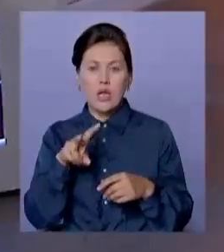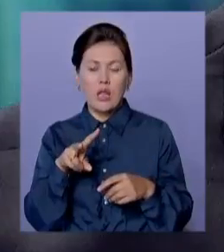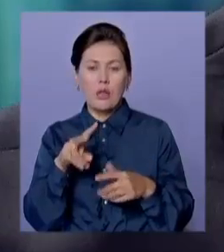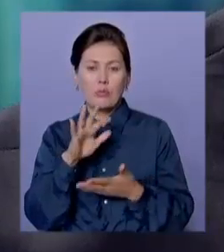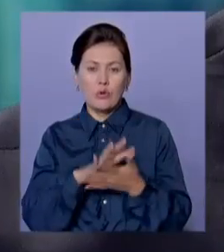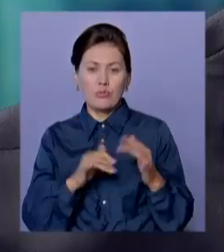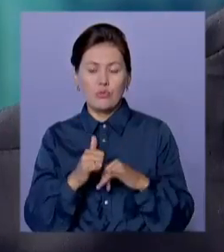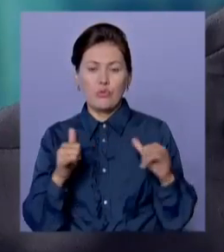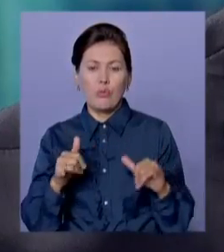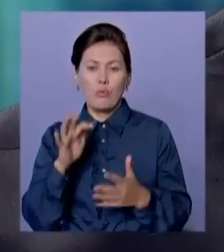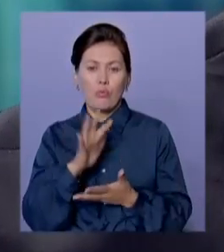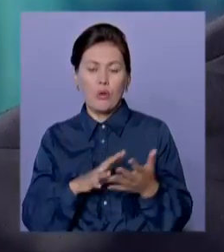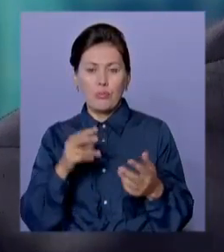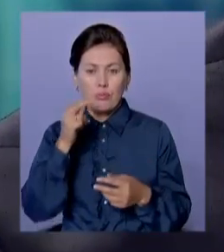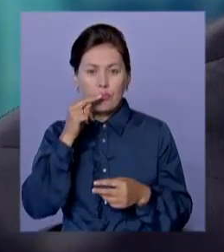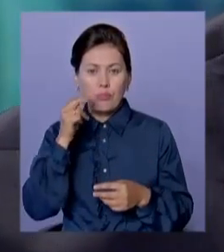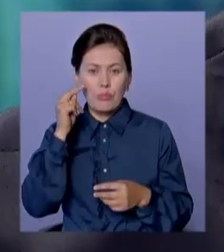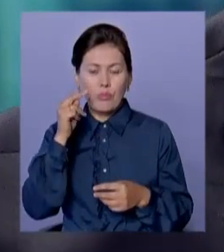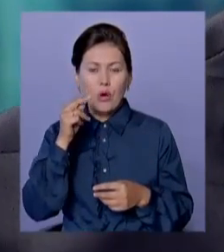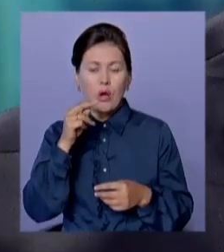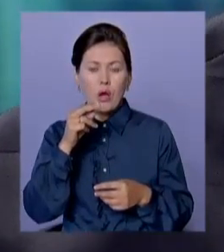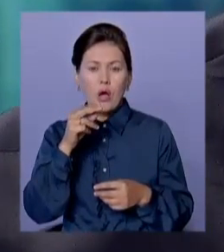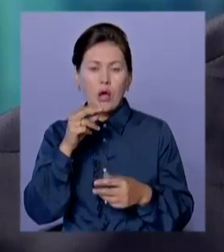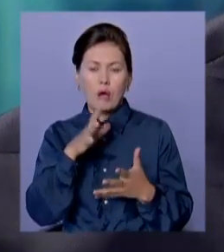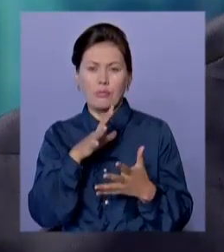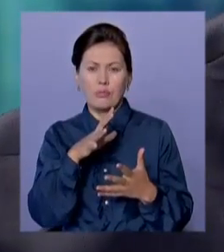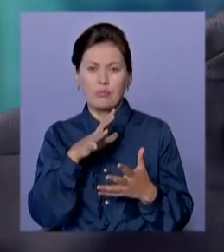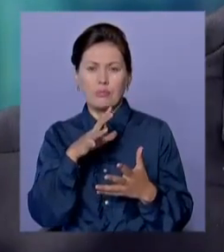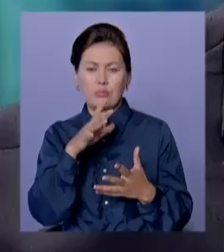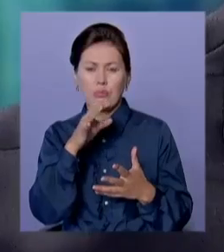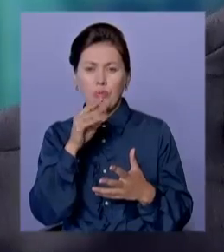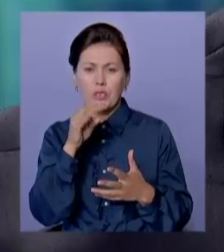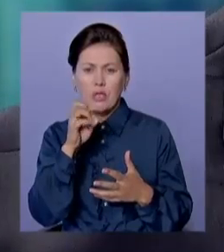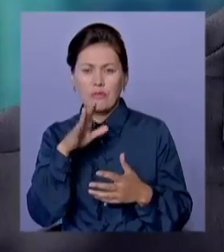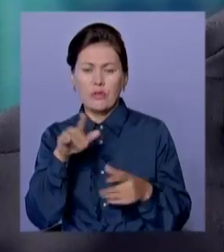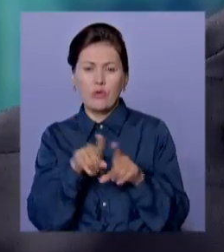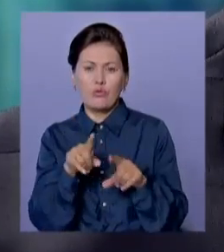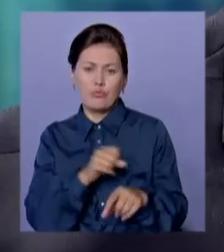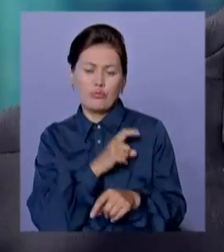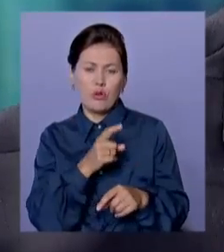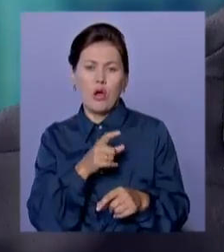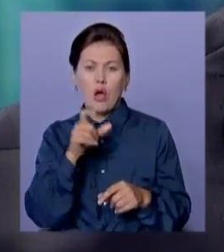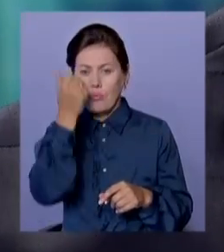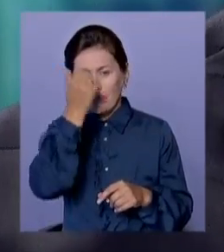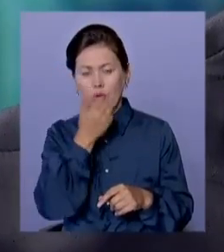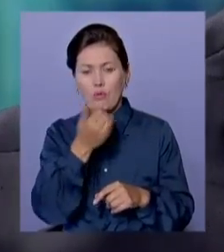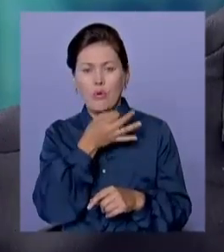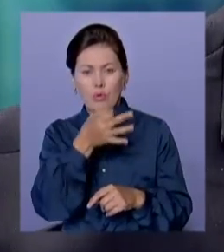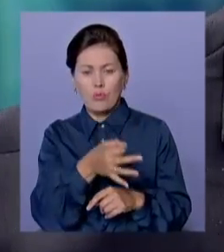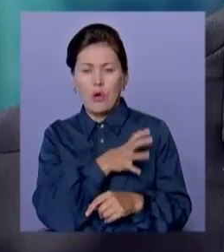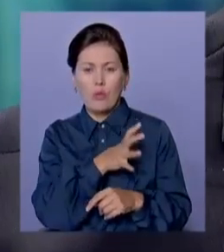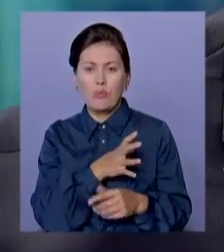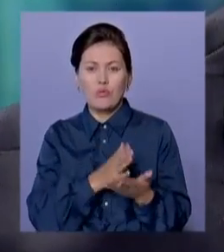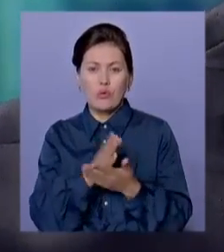ары қарай ойнау үшін Тайтөлеев Мұхамеджановичқа мында бір рахметін айтып келеді. Осындай маған қолдап, ары қарай жолымды